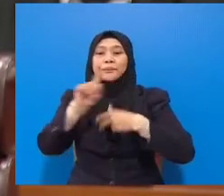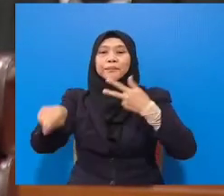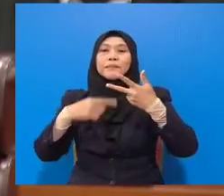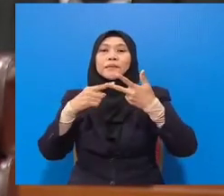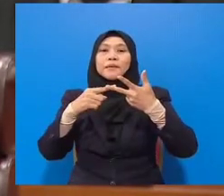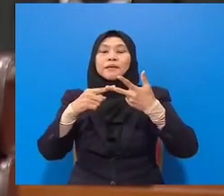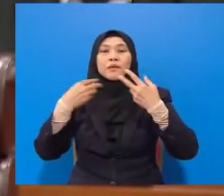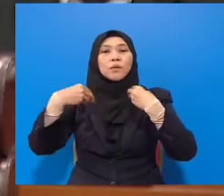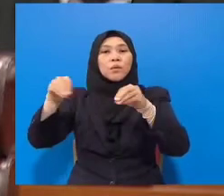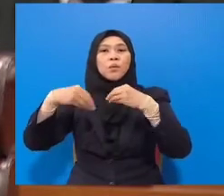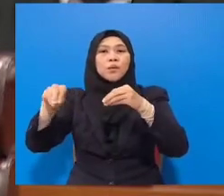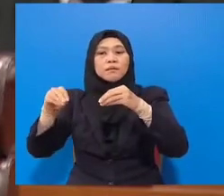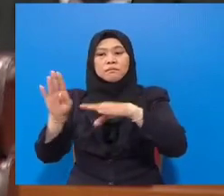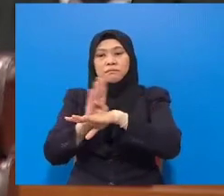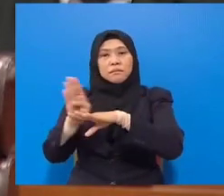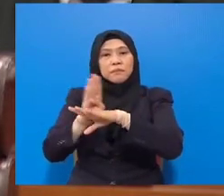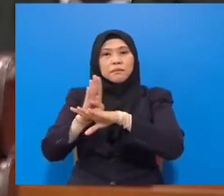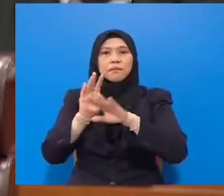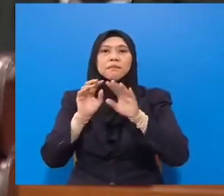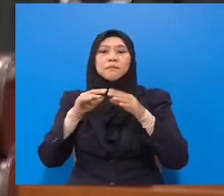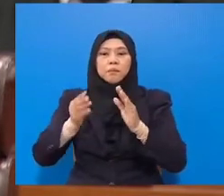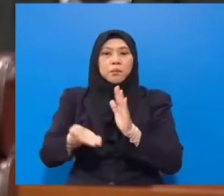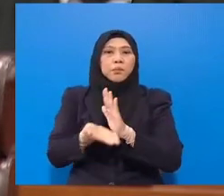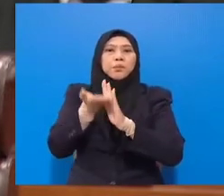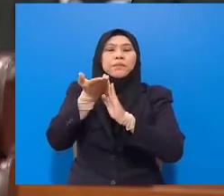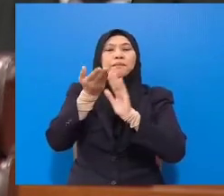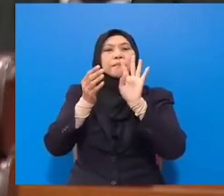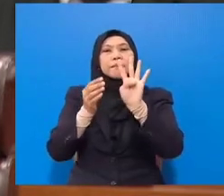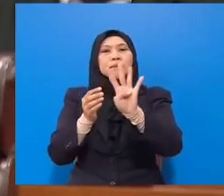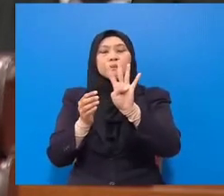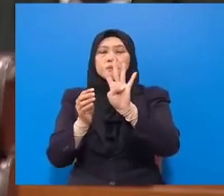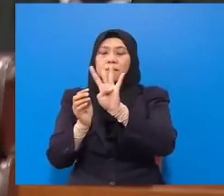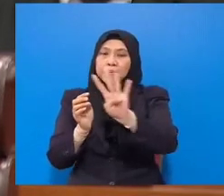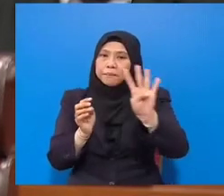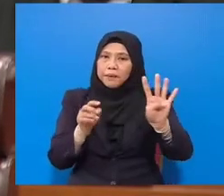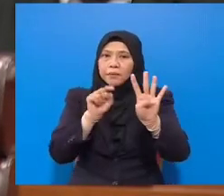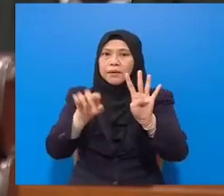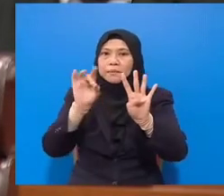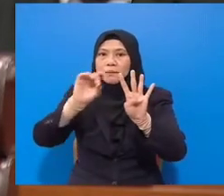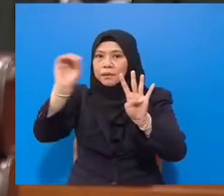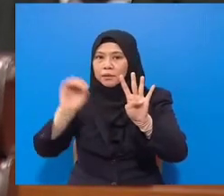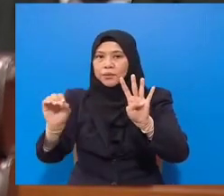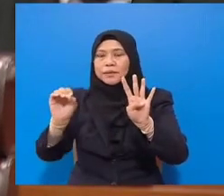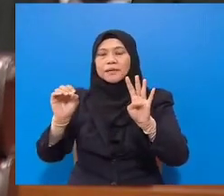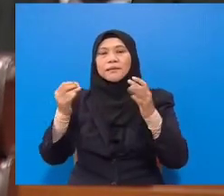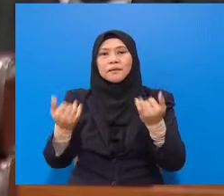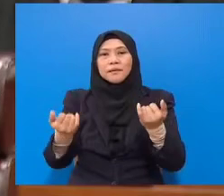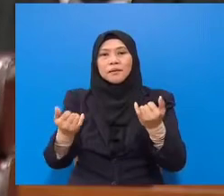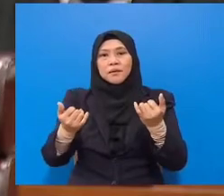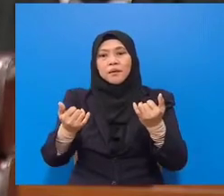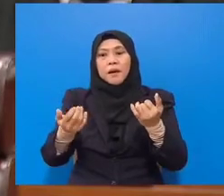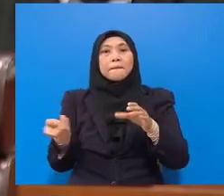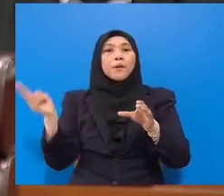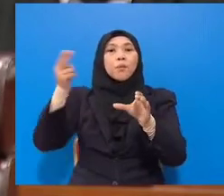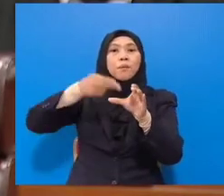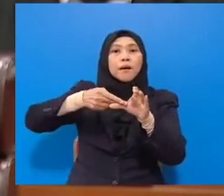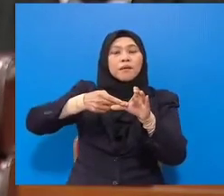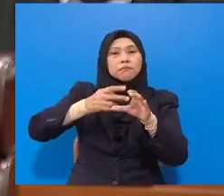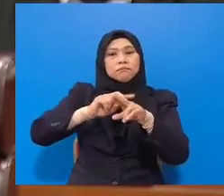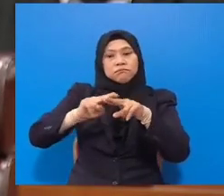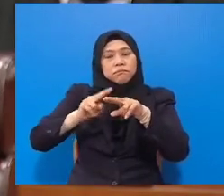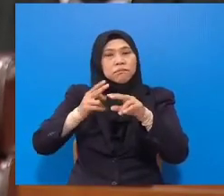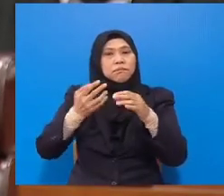jualan kendaraan perdagangan melonjak 44800 keempat pergerakan penumpang domestik